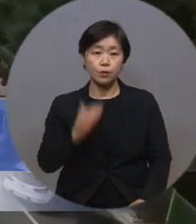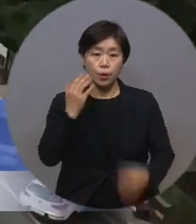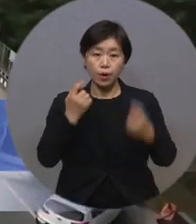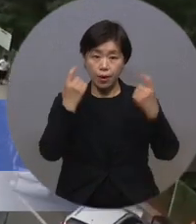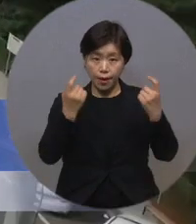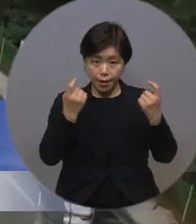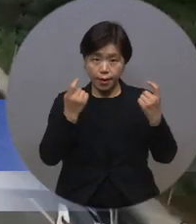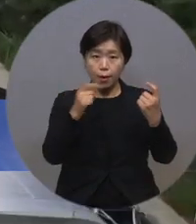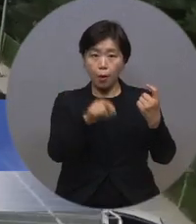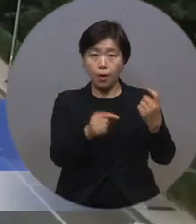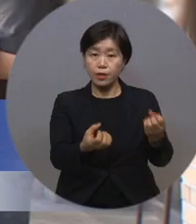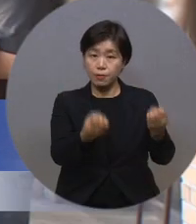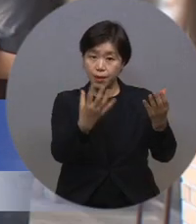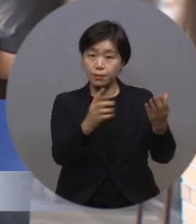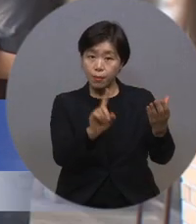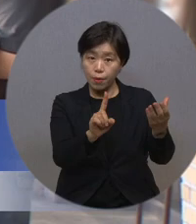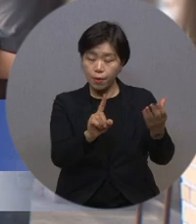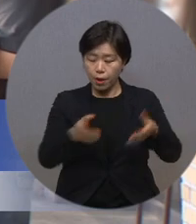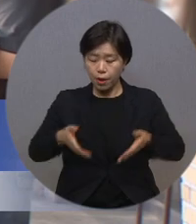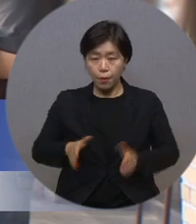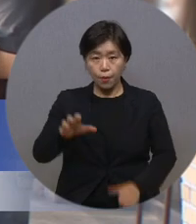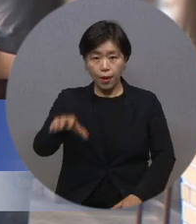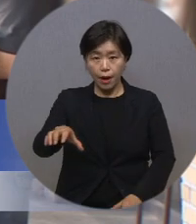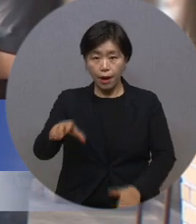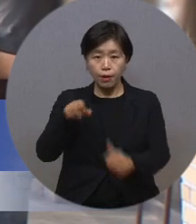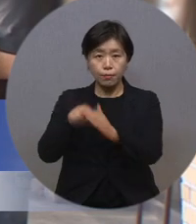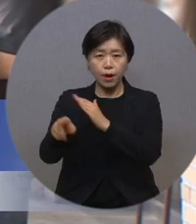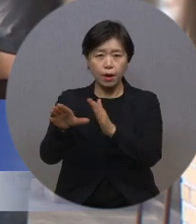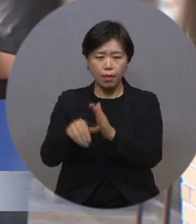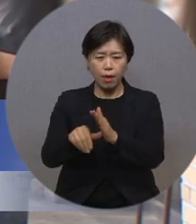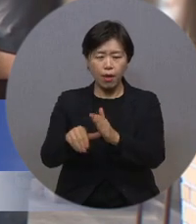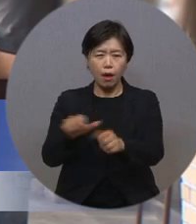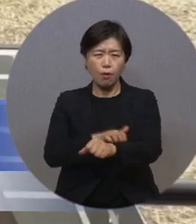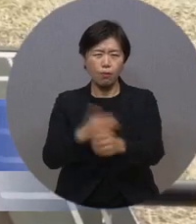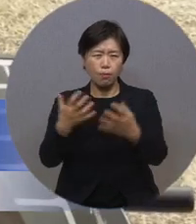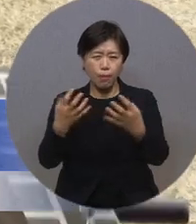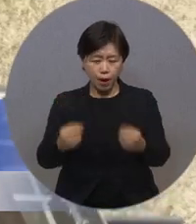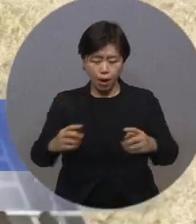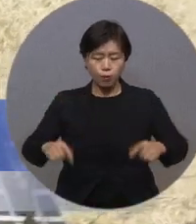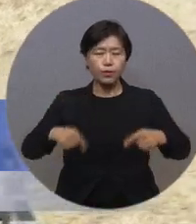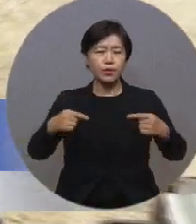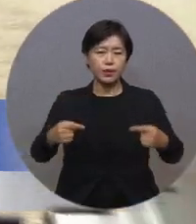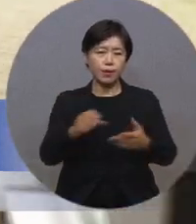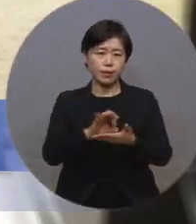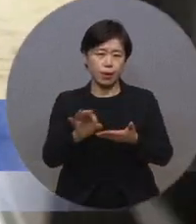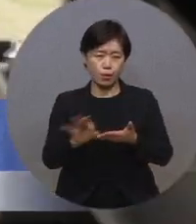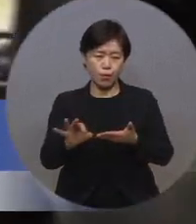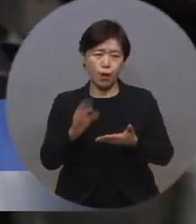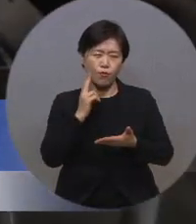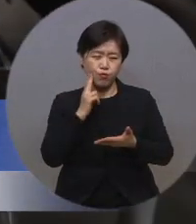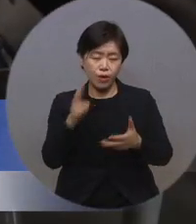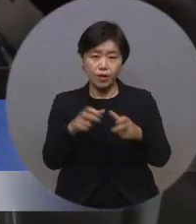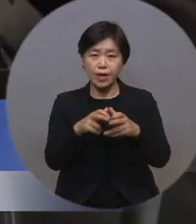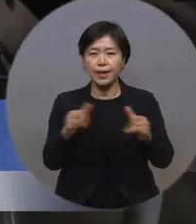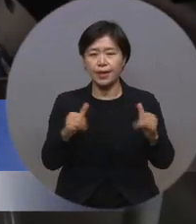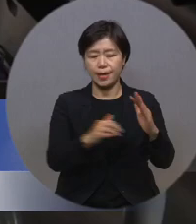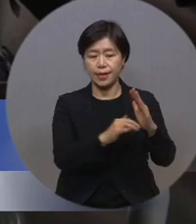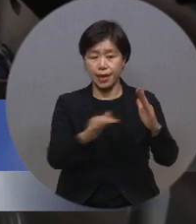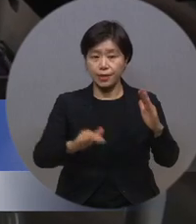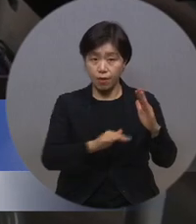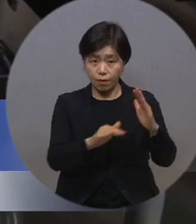초록 여행의 기성전 이벤트는 고향 방문에 어려움을 겪는 휠체어 사용 중증 장애인 가정을 대상으로